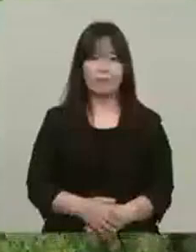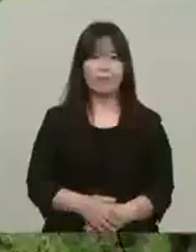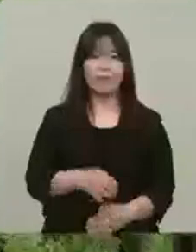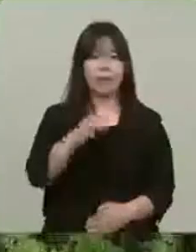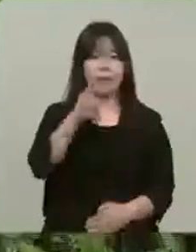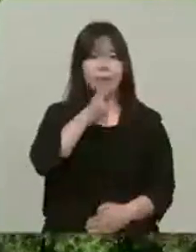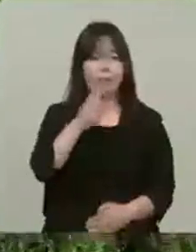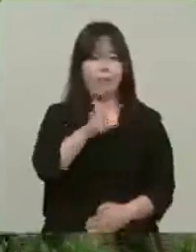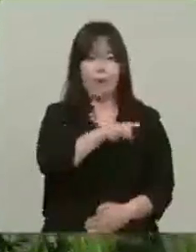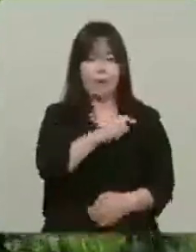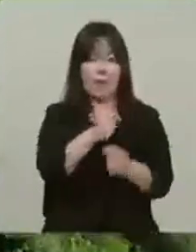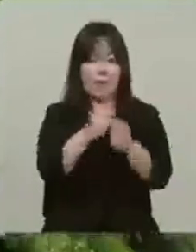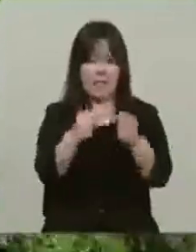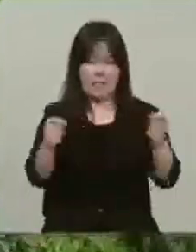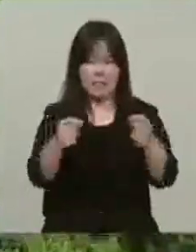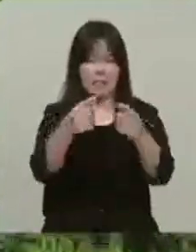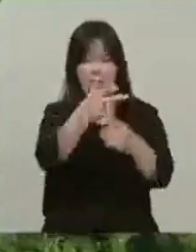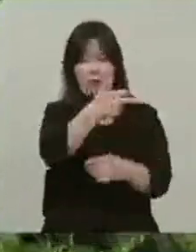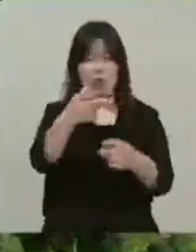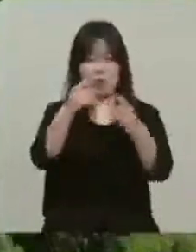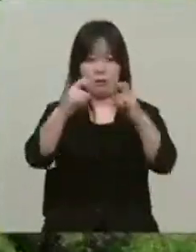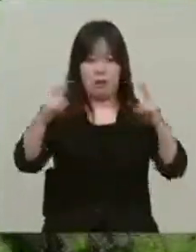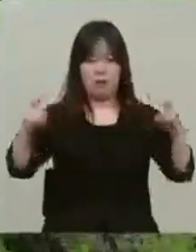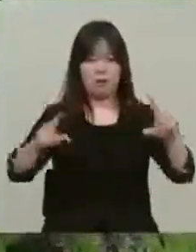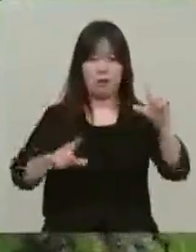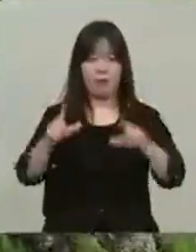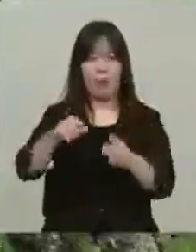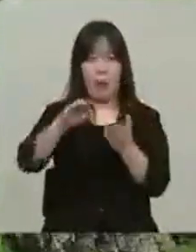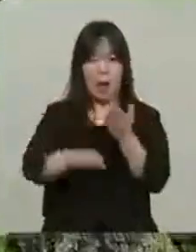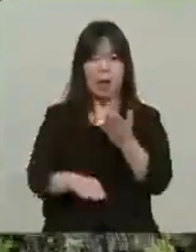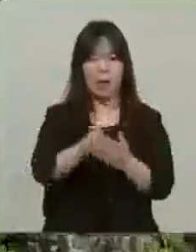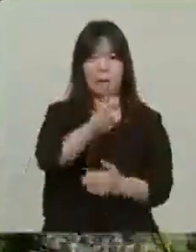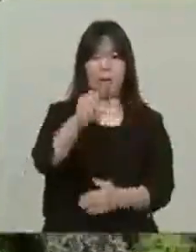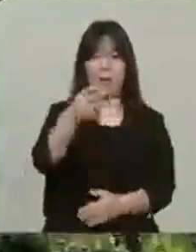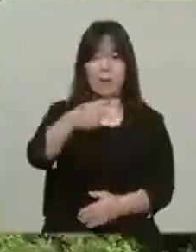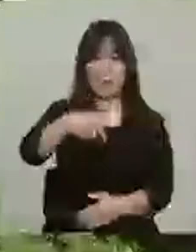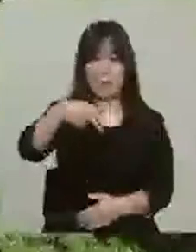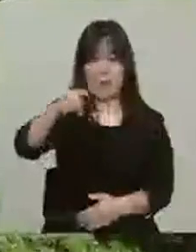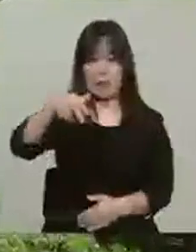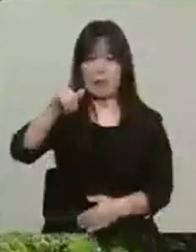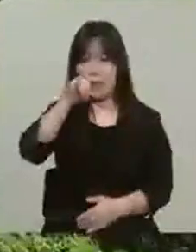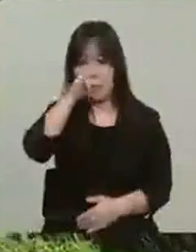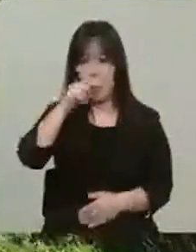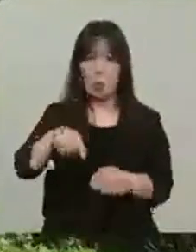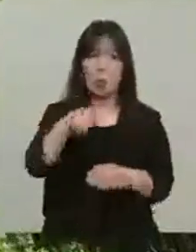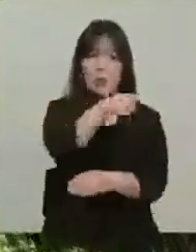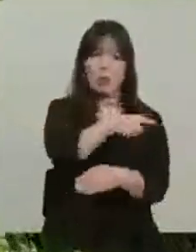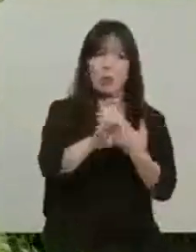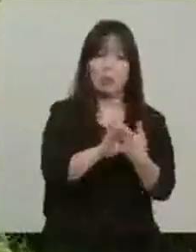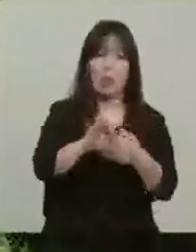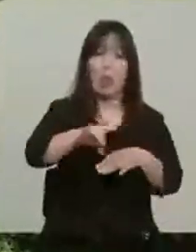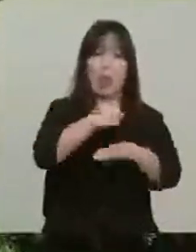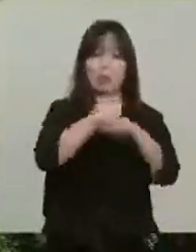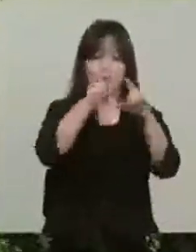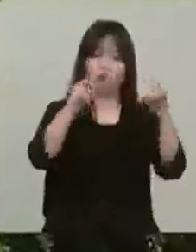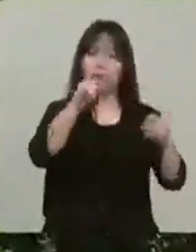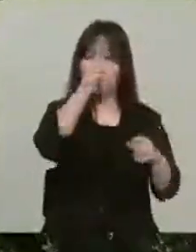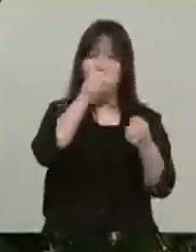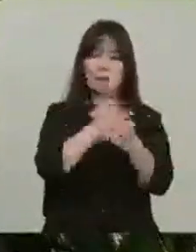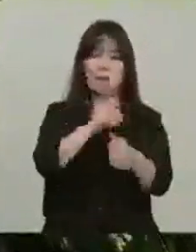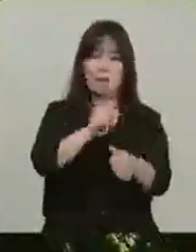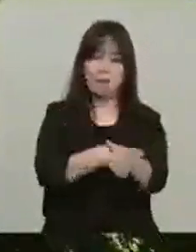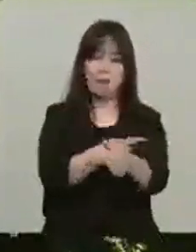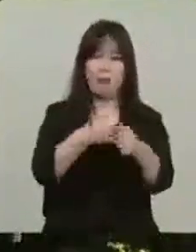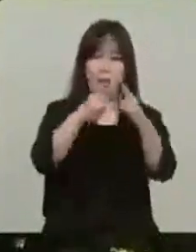익산의 가장 큰 성입니다. 바로 아래쪽에 미륵사지가 있고, 또 여기서 조금 떨어져 있는 곳에 왕궁이 위치하고 있어서 아마